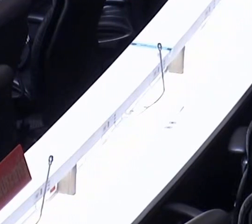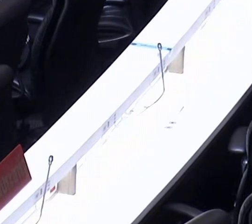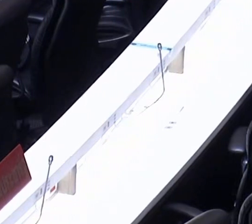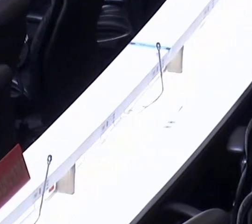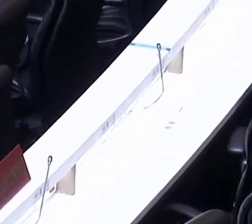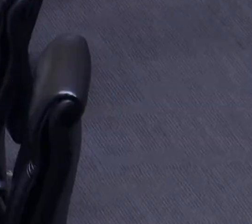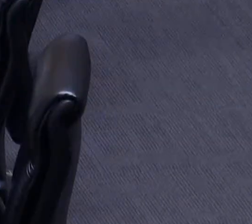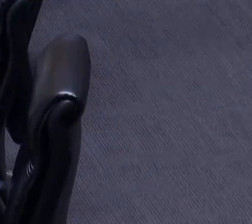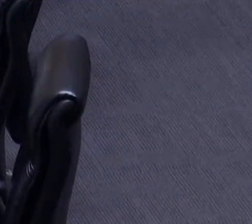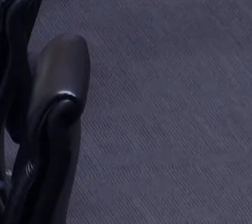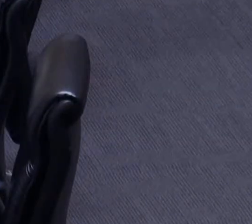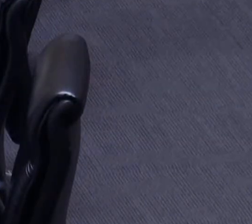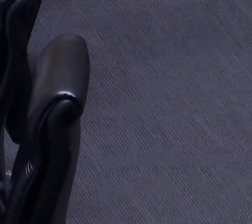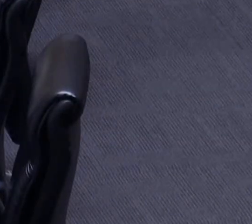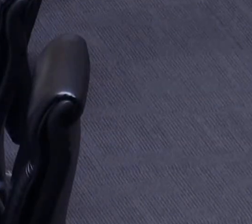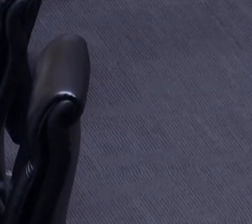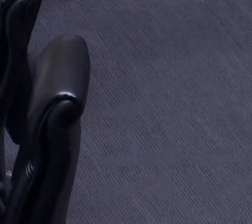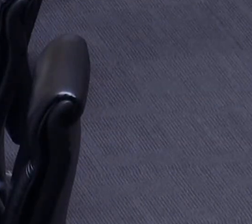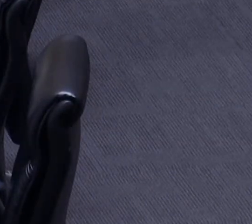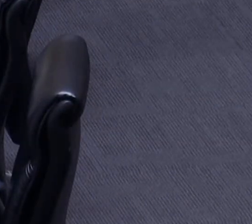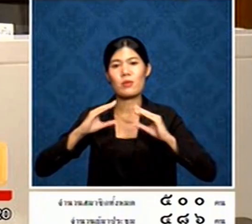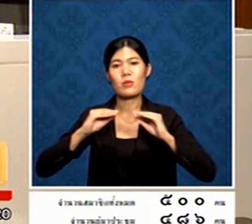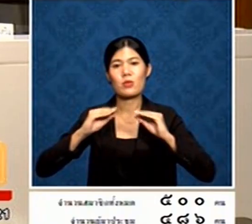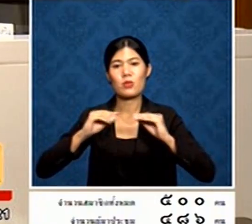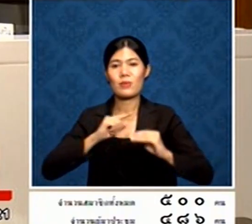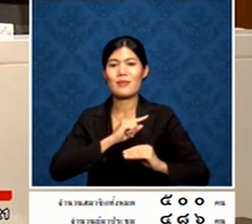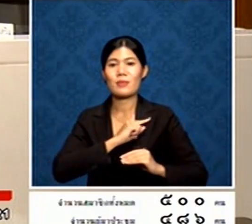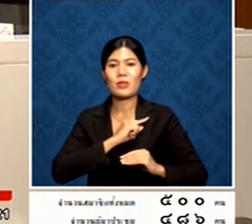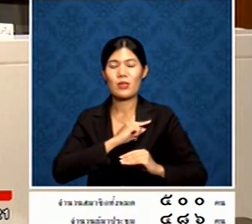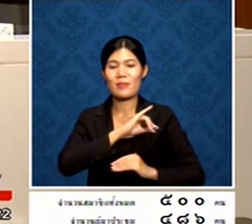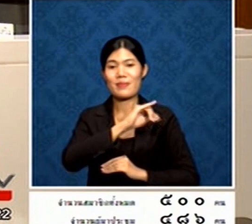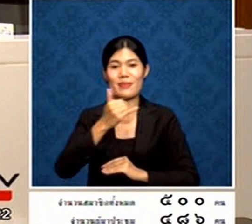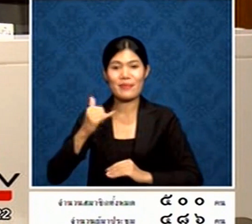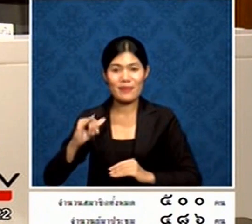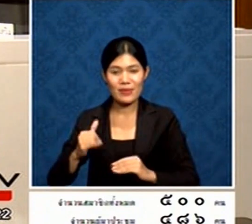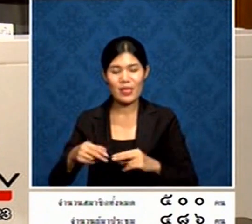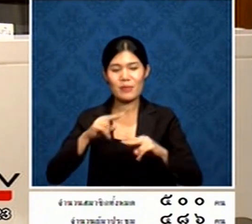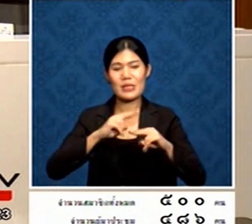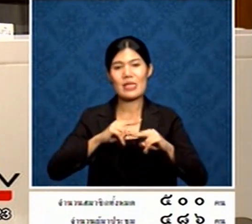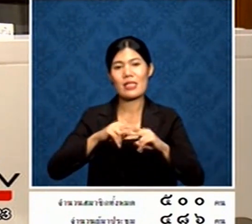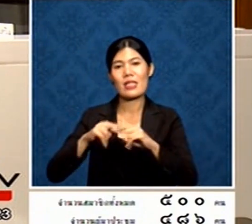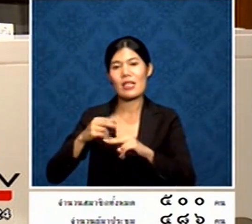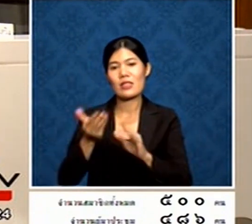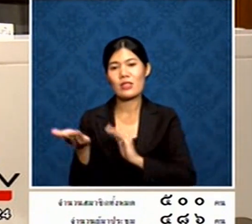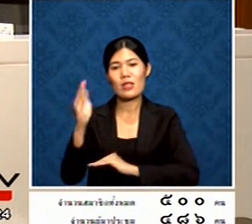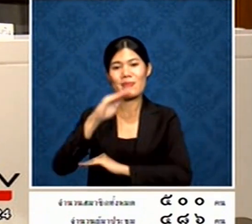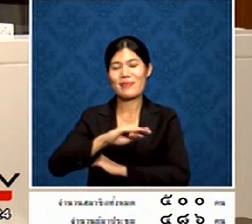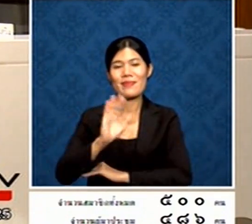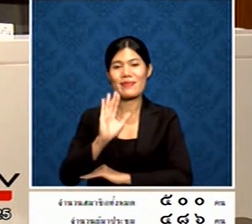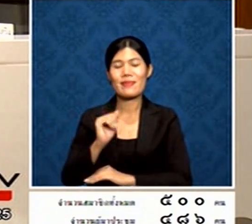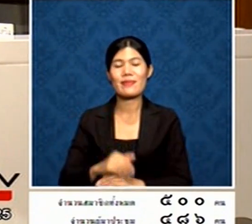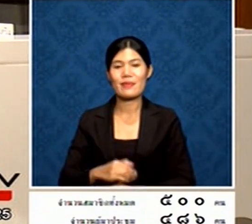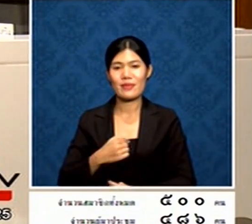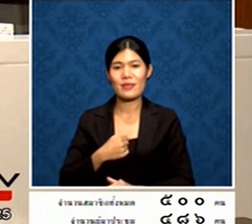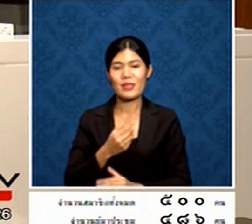โดนเบียดงบเพื่อมาทำโครงการนี้แต่เป็นการเติมการขาดดุลเข้าไปเป็นกลไกที่รัฐบาลเลือกใช้ส่วน